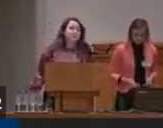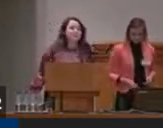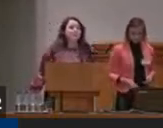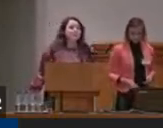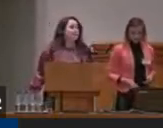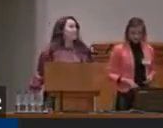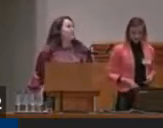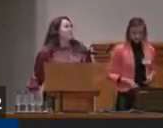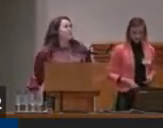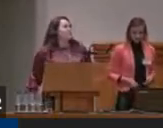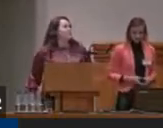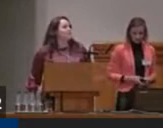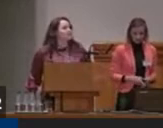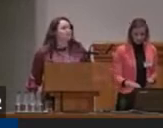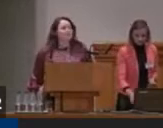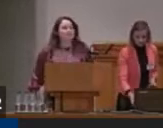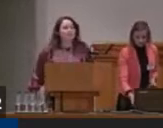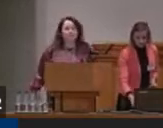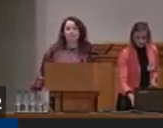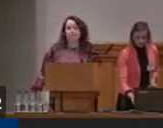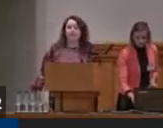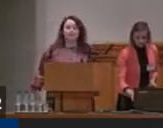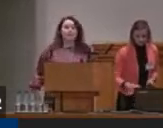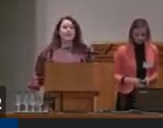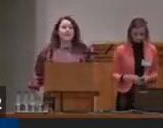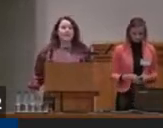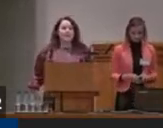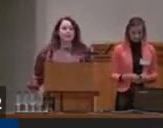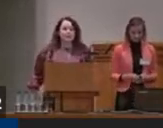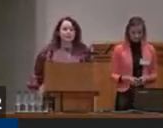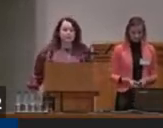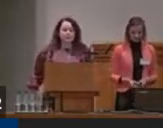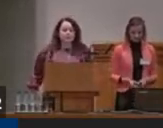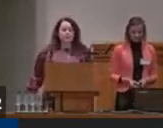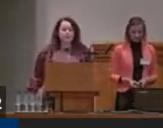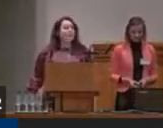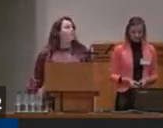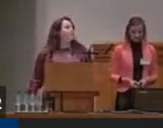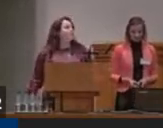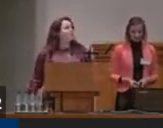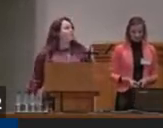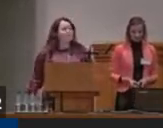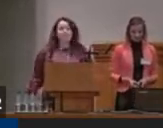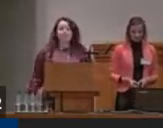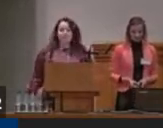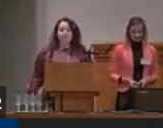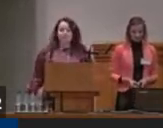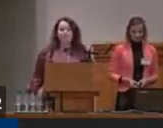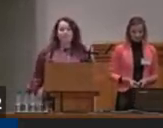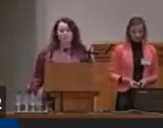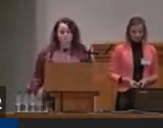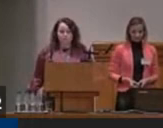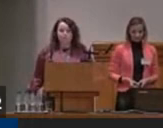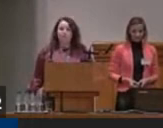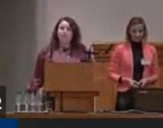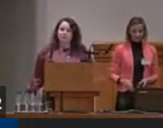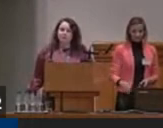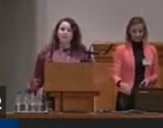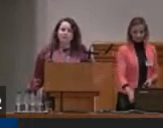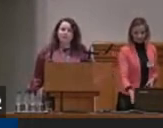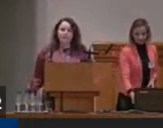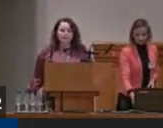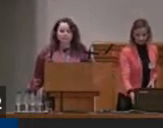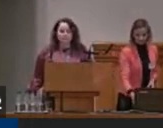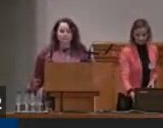właściwie skąd w Politechnice zbiory starodruczne? Otóż posiadamy w niej 670 starodruków, są to